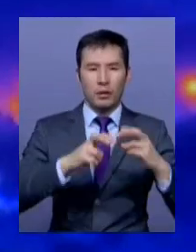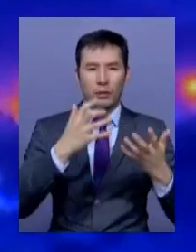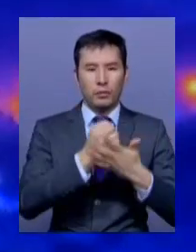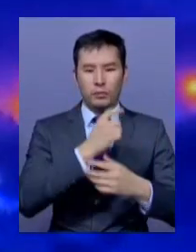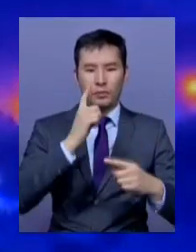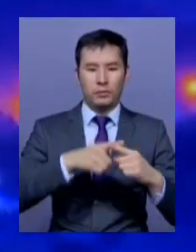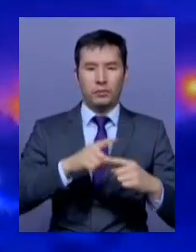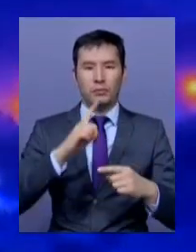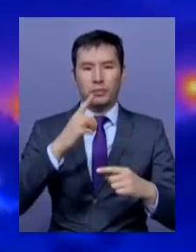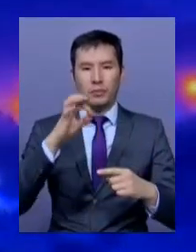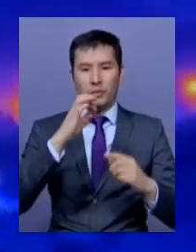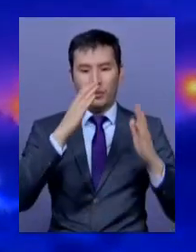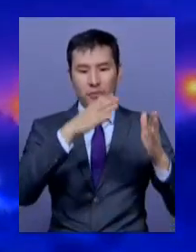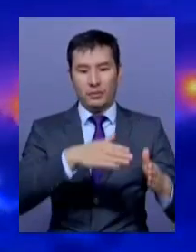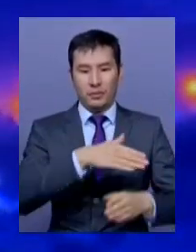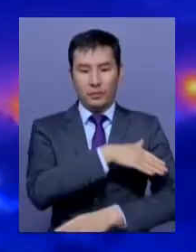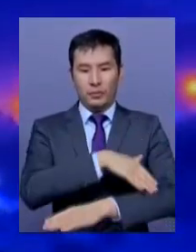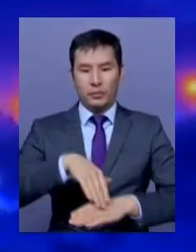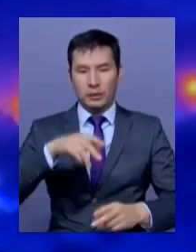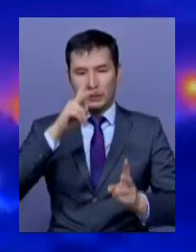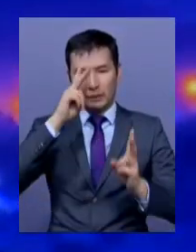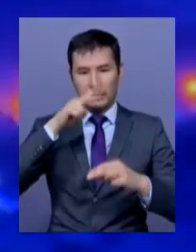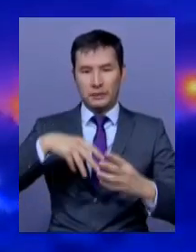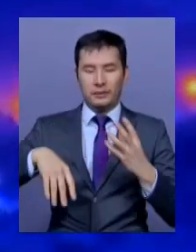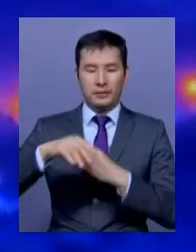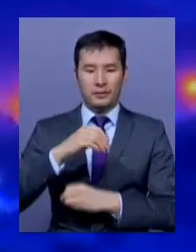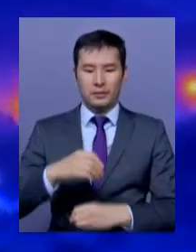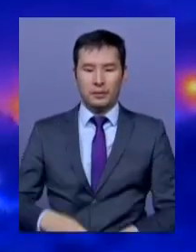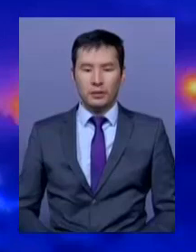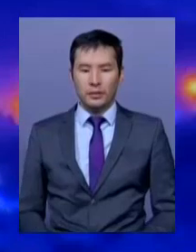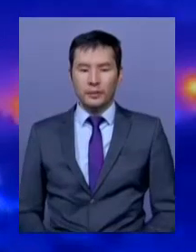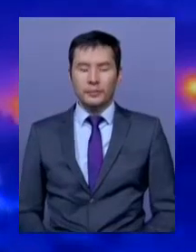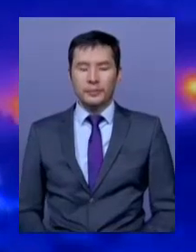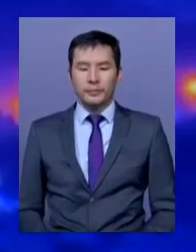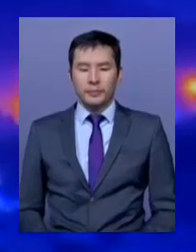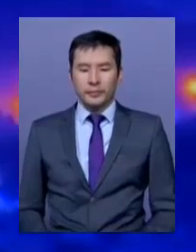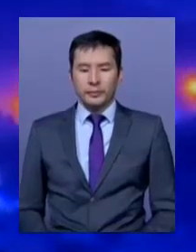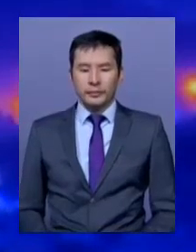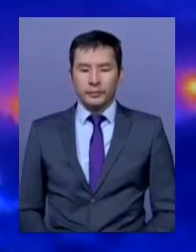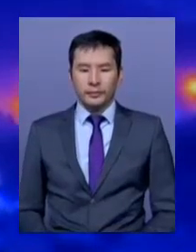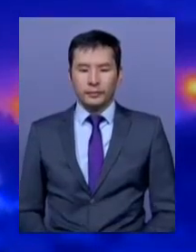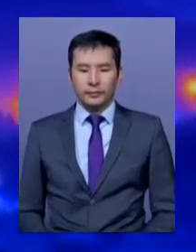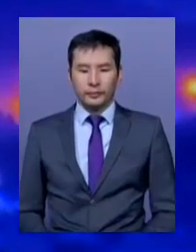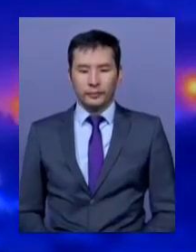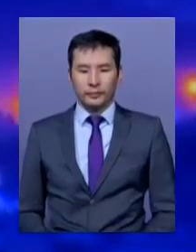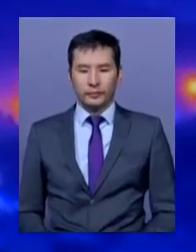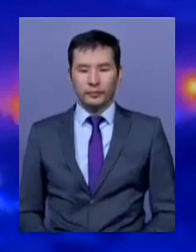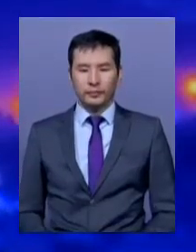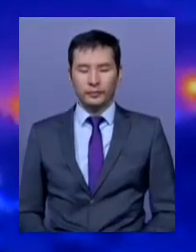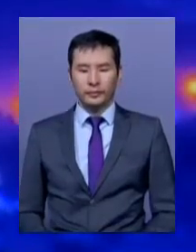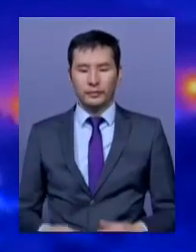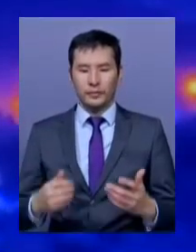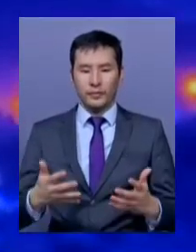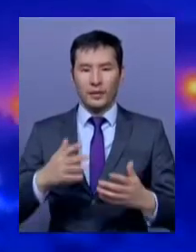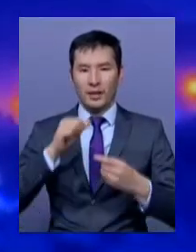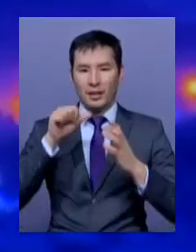ойыссақ. Еуропаның 10 мемлекетінде коронавирустың екінші толқыны басталды. Жергілікті дәрігерлер мен билік өкілдері осылай деп дабыл қағып жатыр.